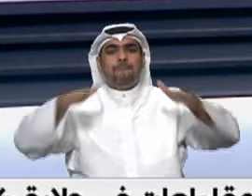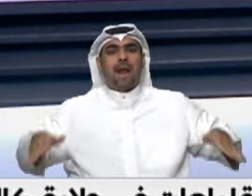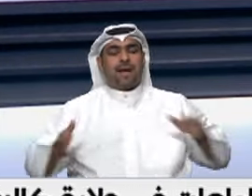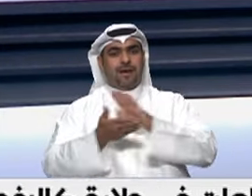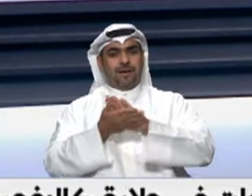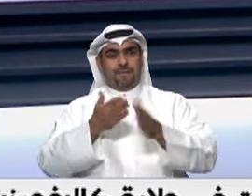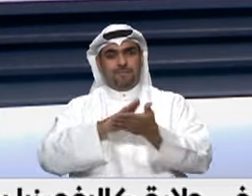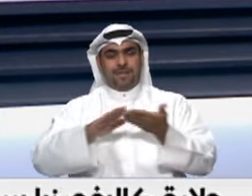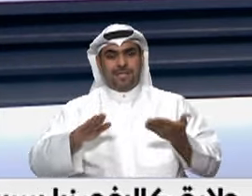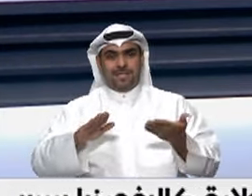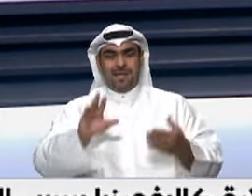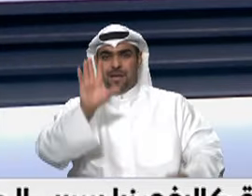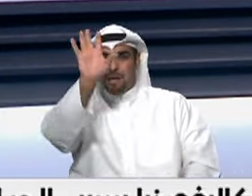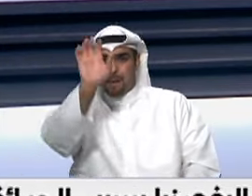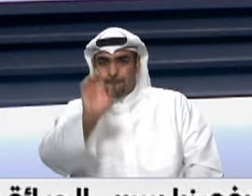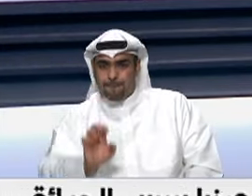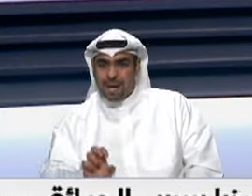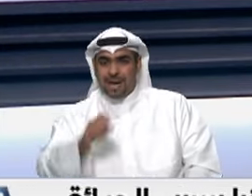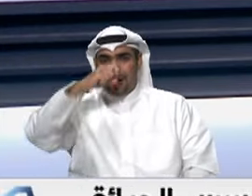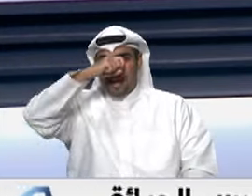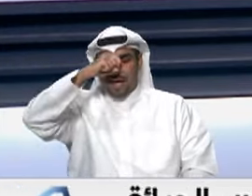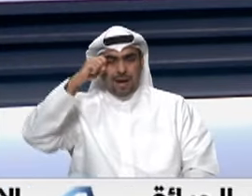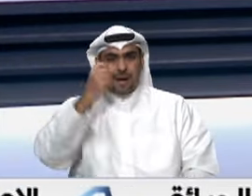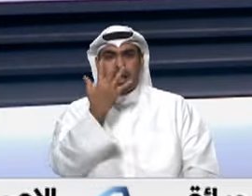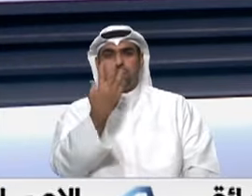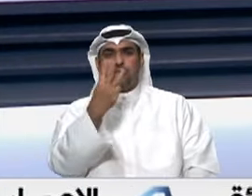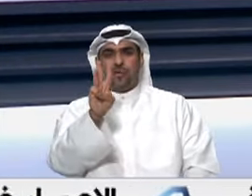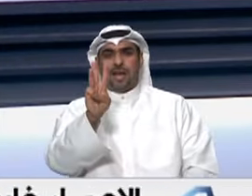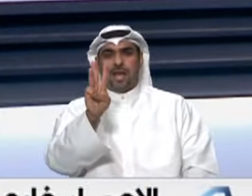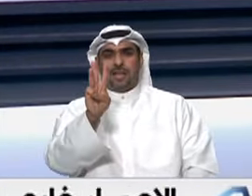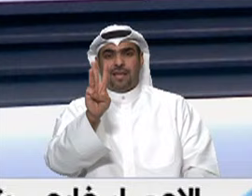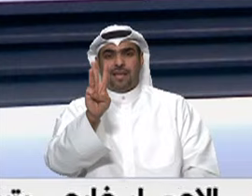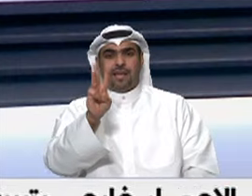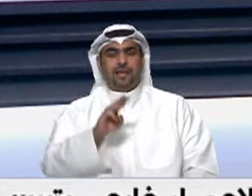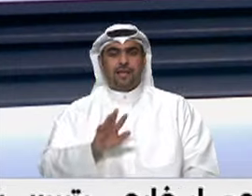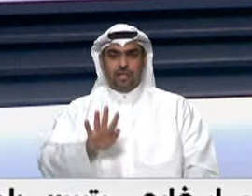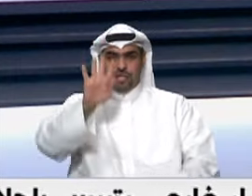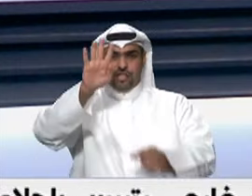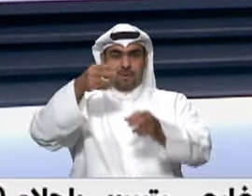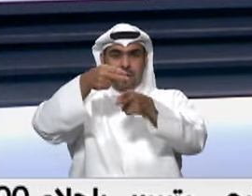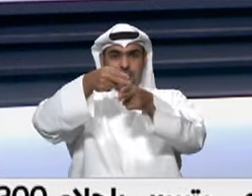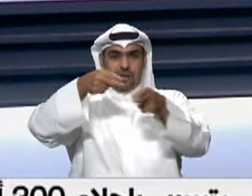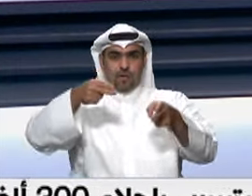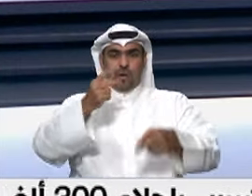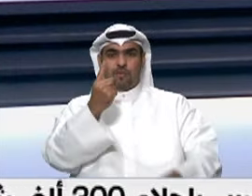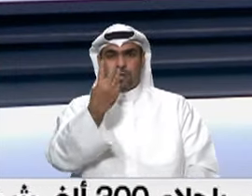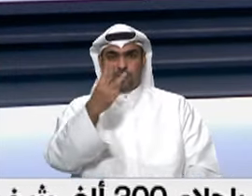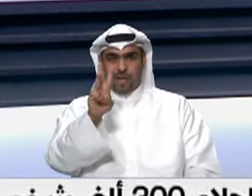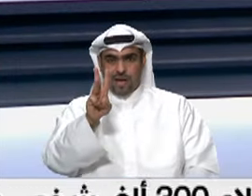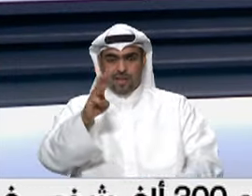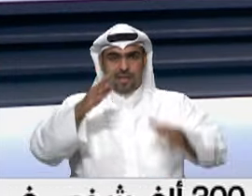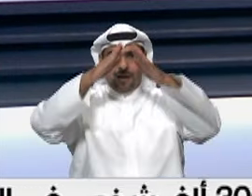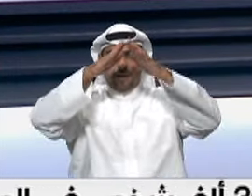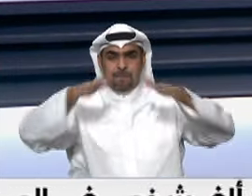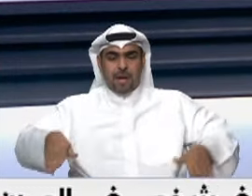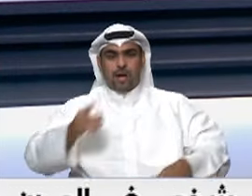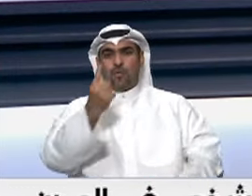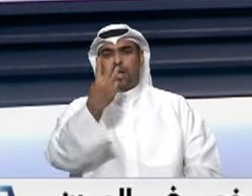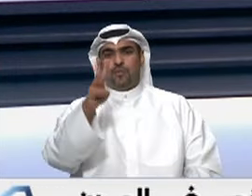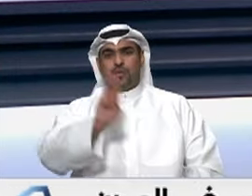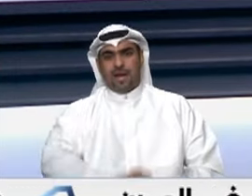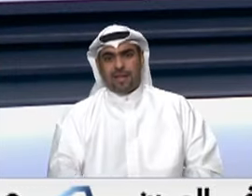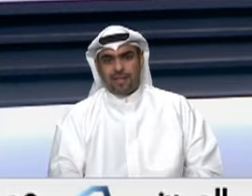في مدينة الكويت 35 درجة مئوية، العبديلي 31 درجة مئوية، الشقاية والسالمي 31 درجة